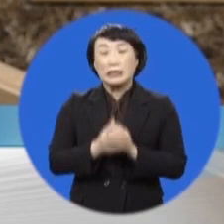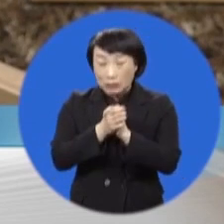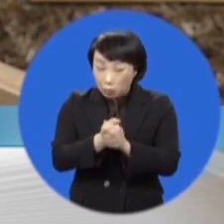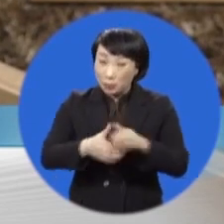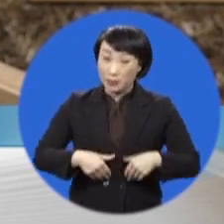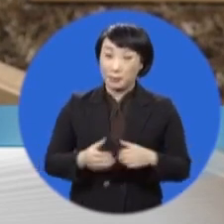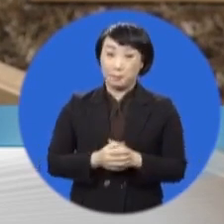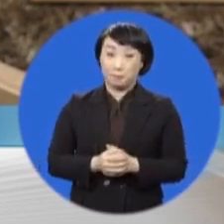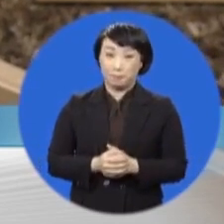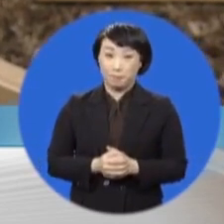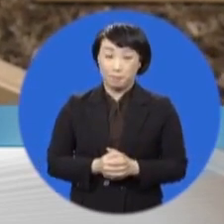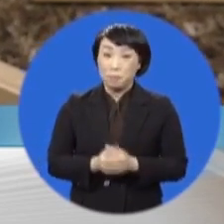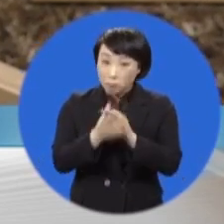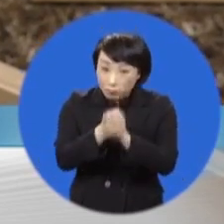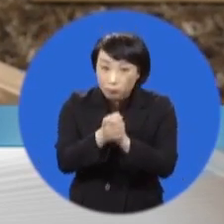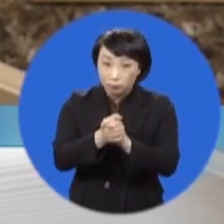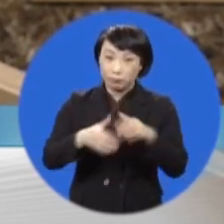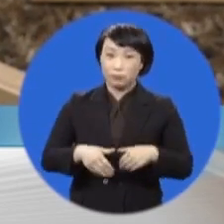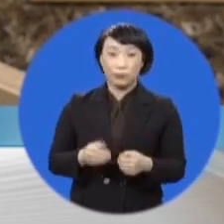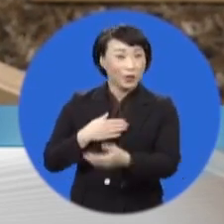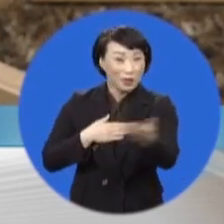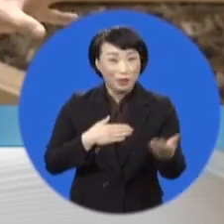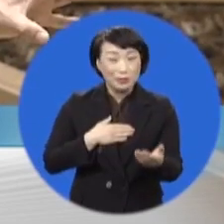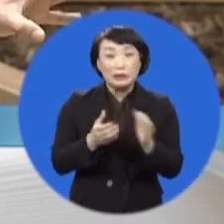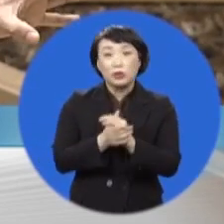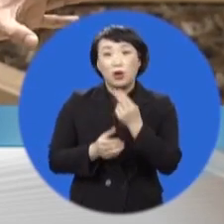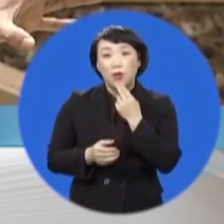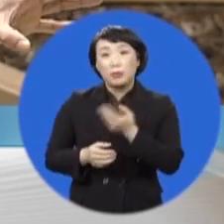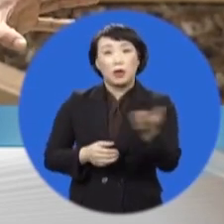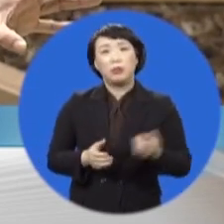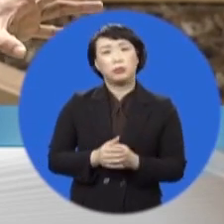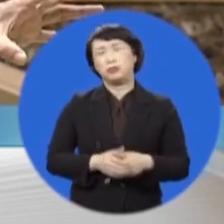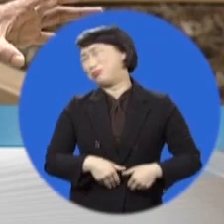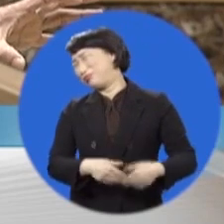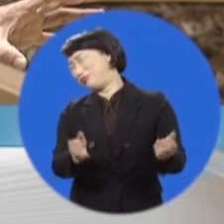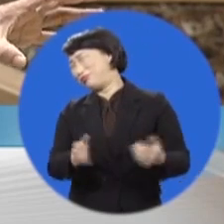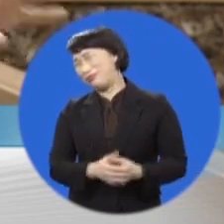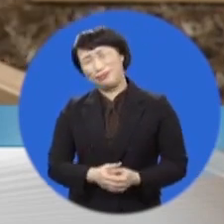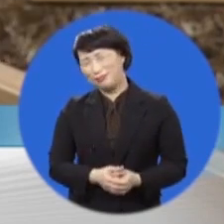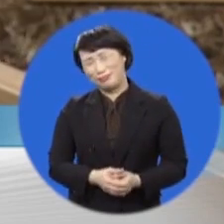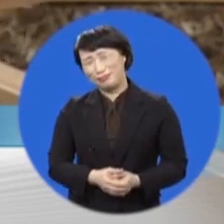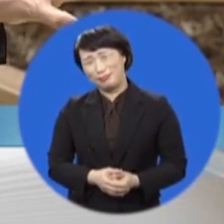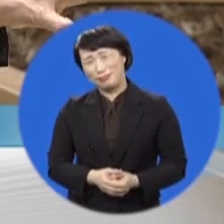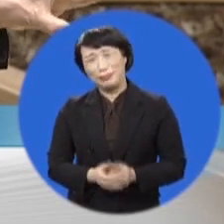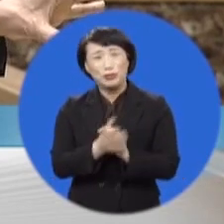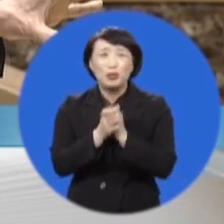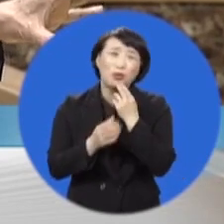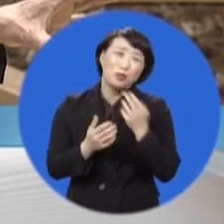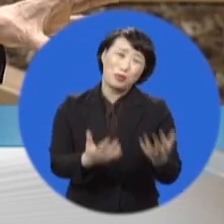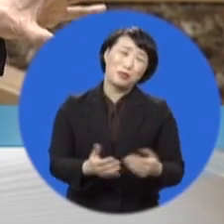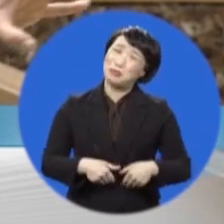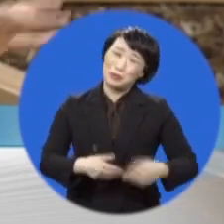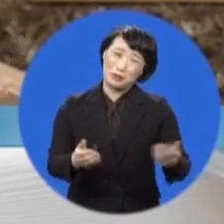기도하라 에 키도 여러분을 기도 않는 사람 같이 없어요 5 키도 아난타라